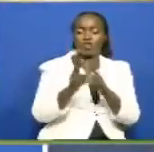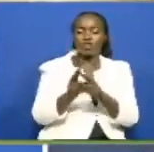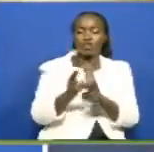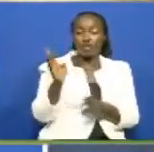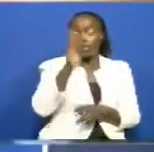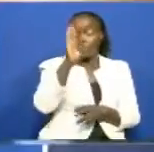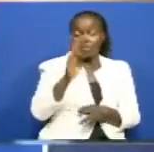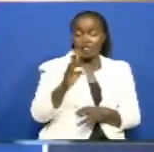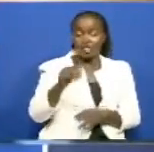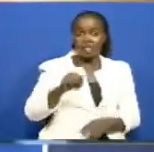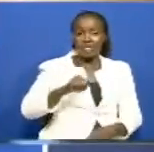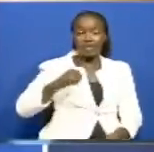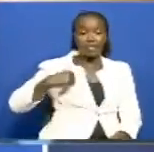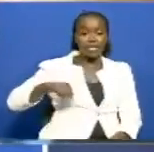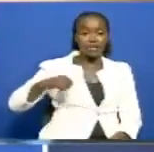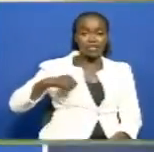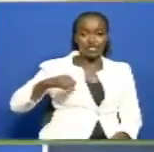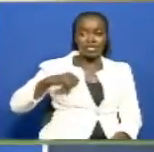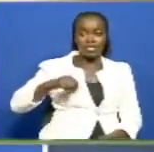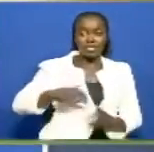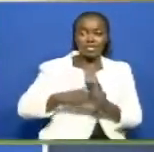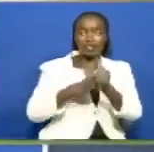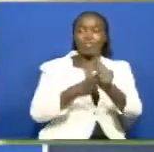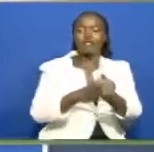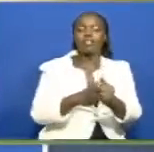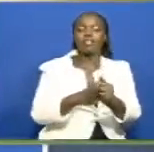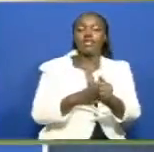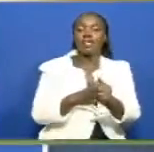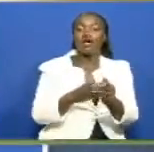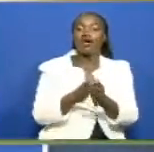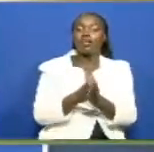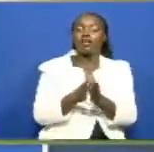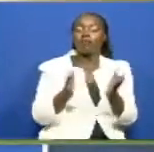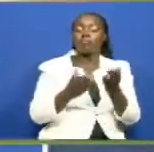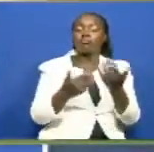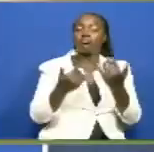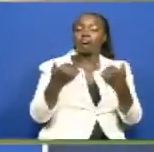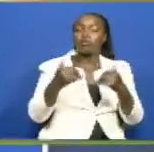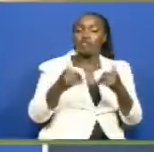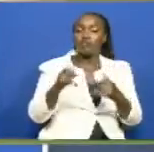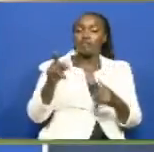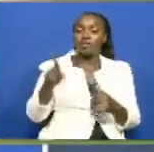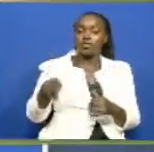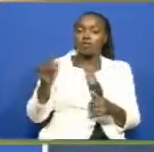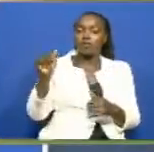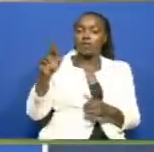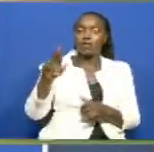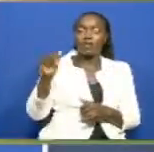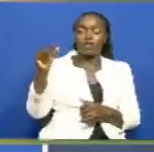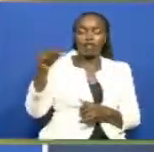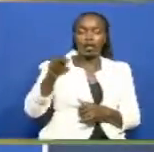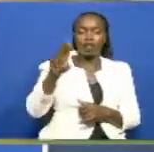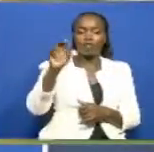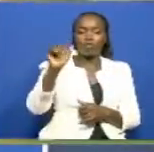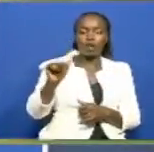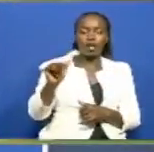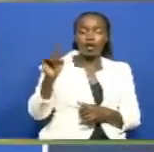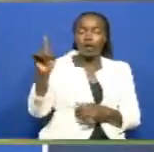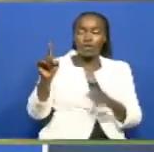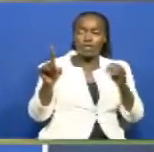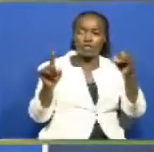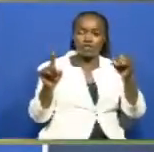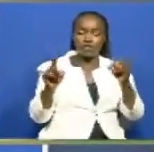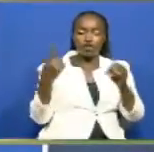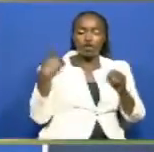Argentina zinaongoza kundi hilo baada ya kushinda mechi zao za ufunguzi, huku Paraguay iliyoishinda Venezuela 1-0 ikishikilia nafasi